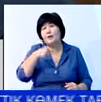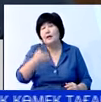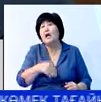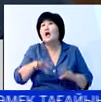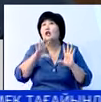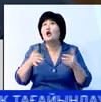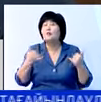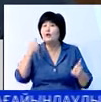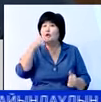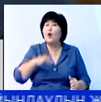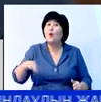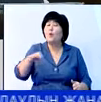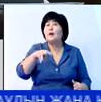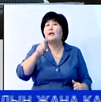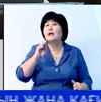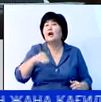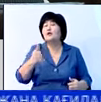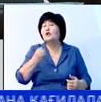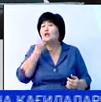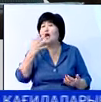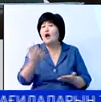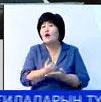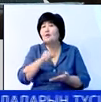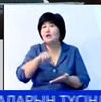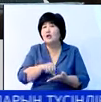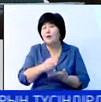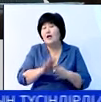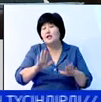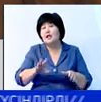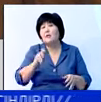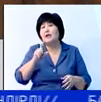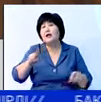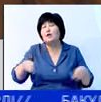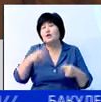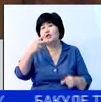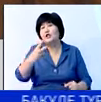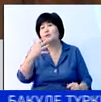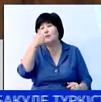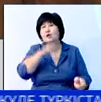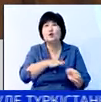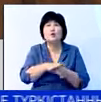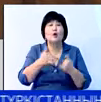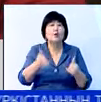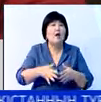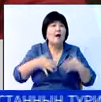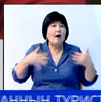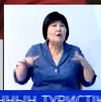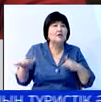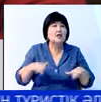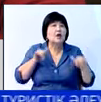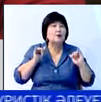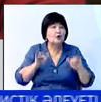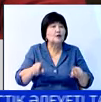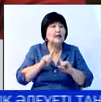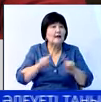Жалпы биылғы жыл облыстық мәслихат үшін табысты болды. Жергілікті мәслихаттардың құрылғанына 25 жыл толуына орай ауқымды шаралар